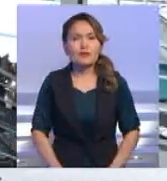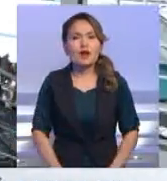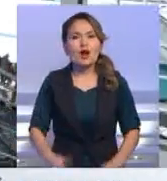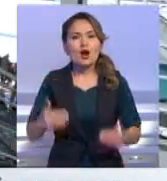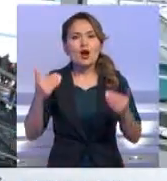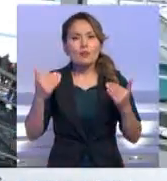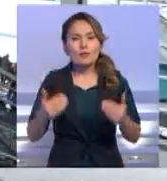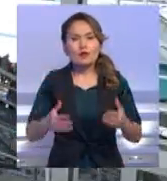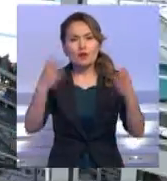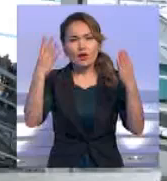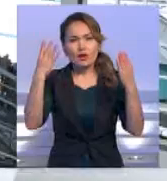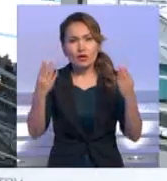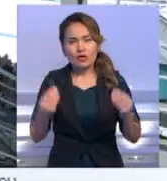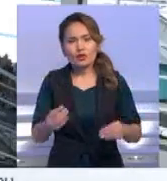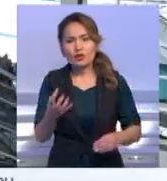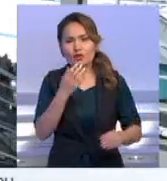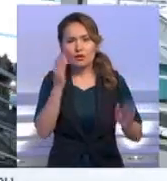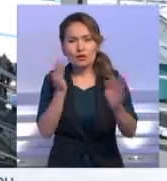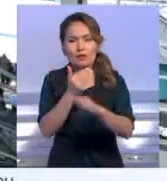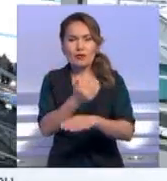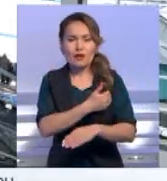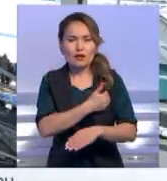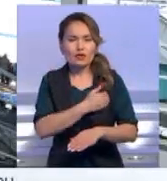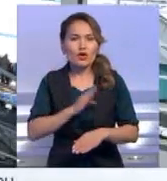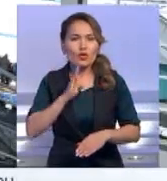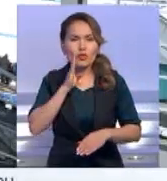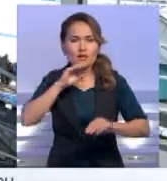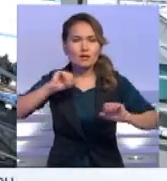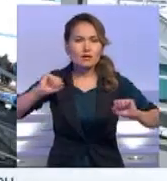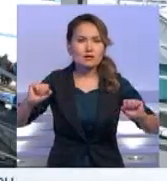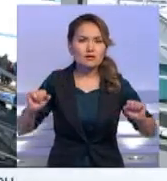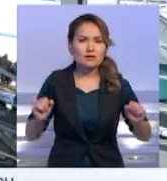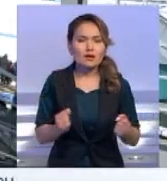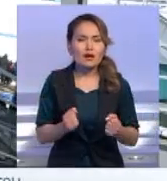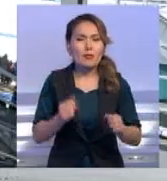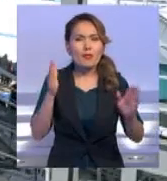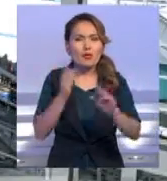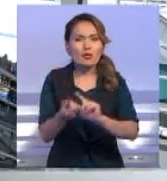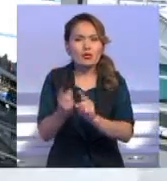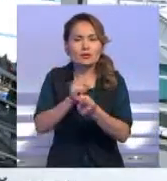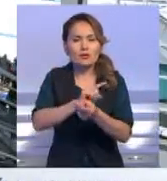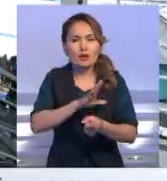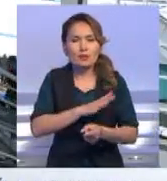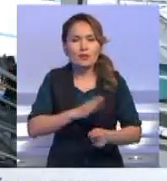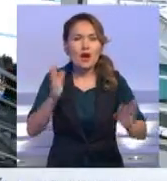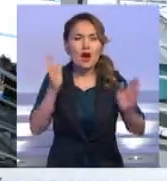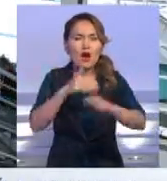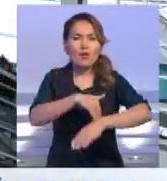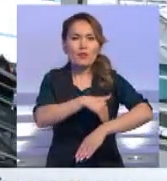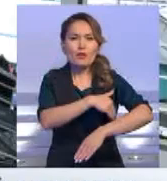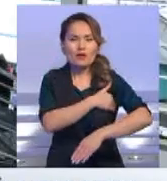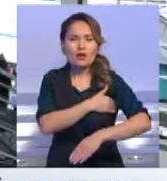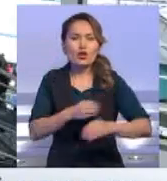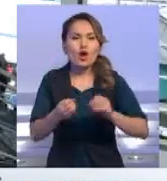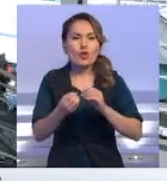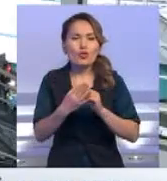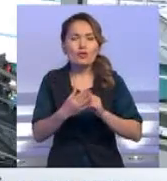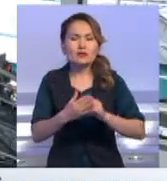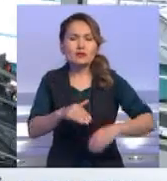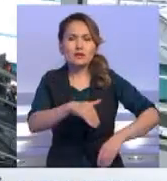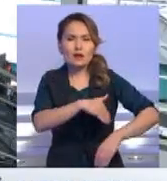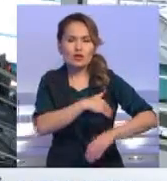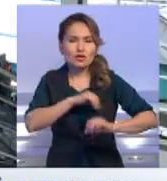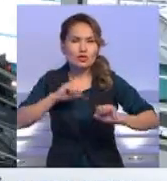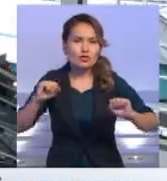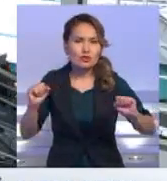Бүгін күн жылымық болғанын қалаған едік, алайда таңертең күн суытып кетті. Пхенчханда ауа температурасы 14 градус болып